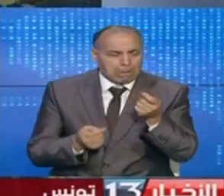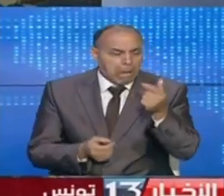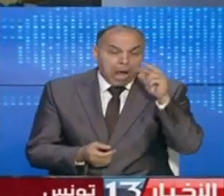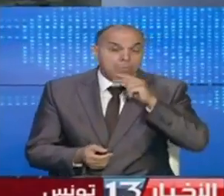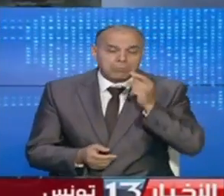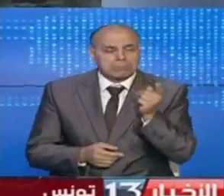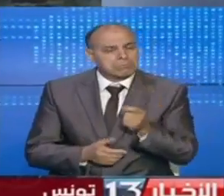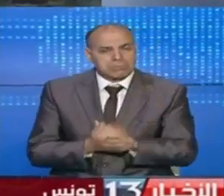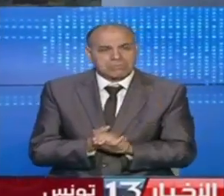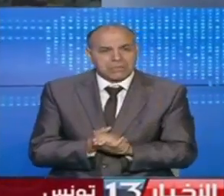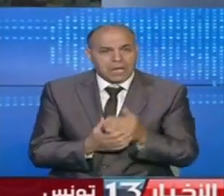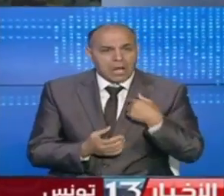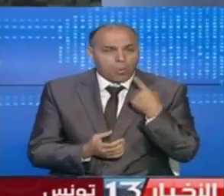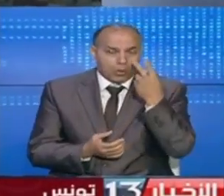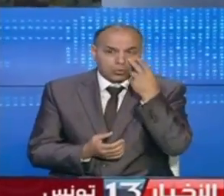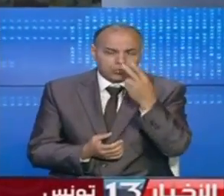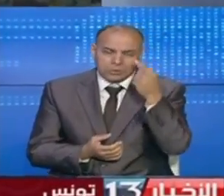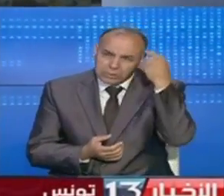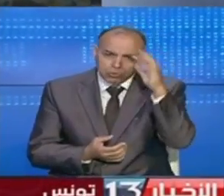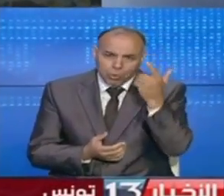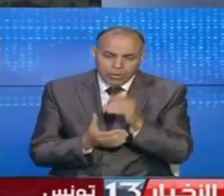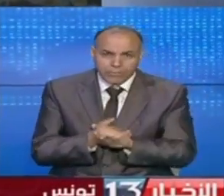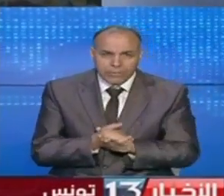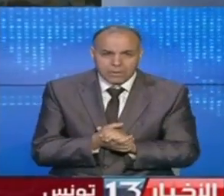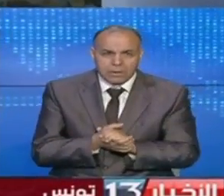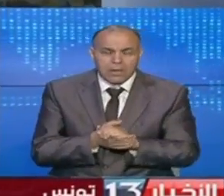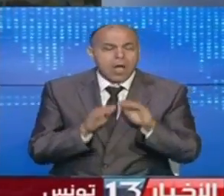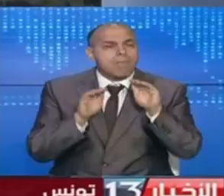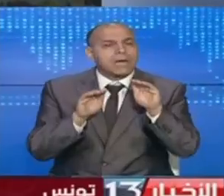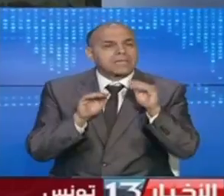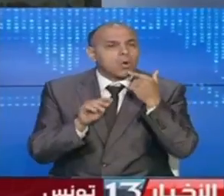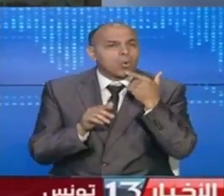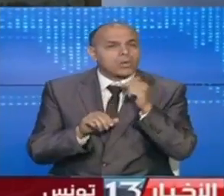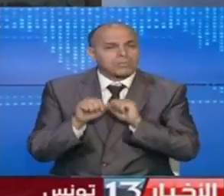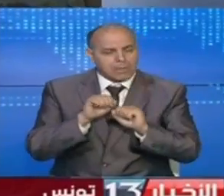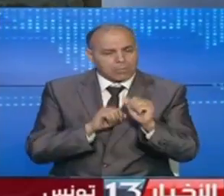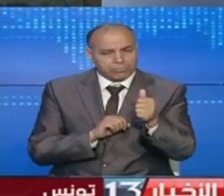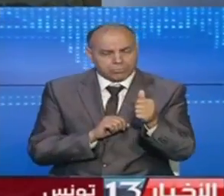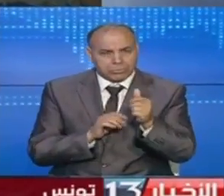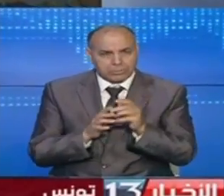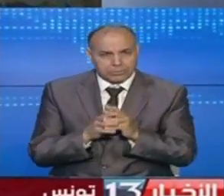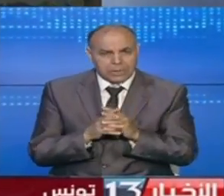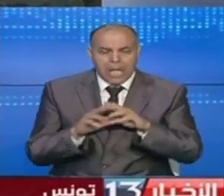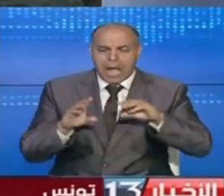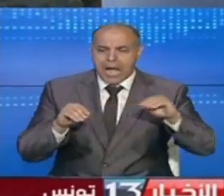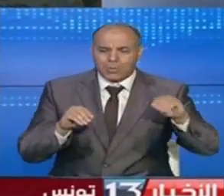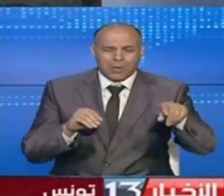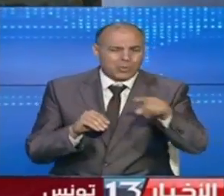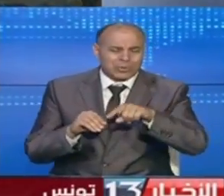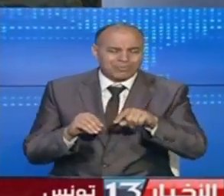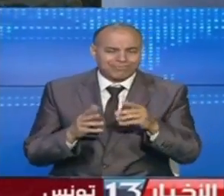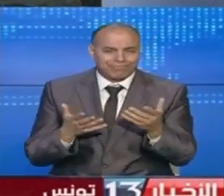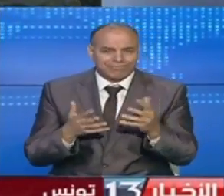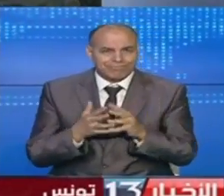العادة الجملة. الوحيدة اللي لاحظتها على الأقل في اللي بوتيك منظمة شوية. في الأسواق أنا درت الصباح في